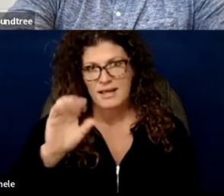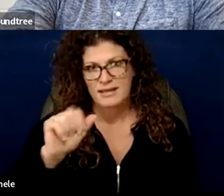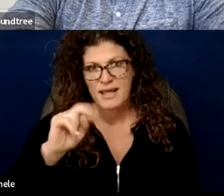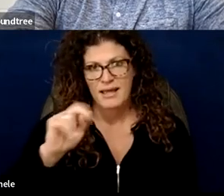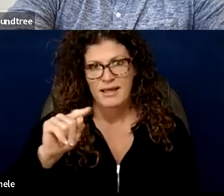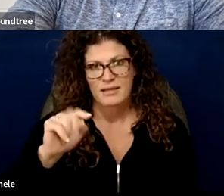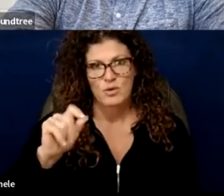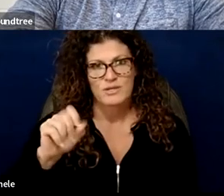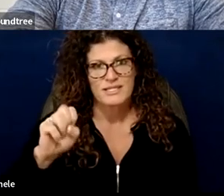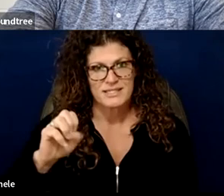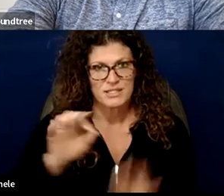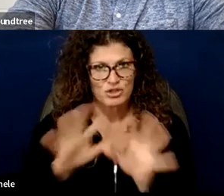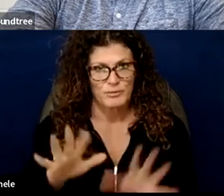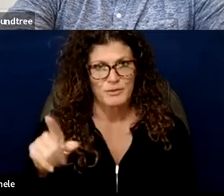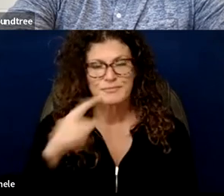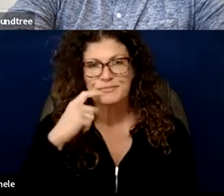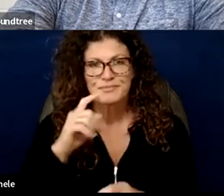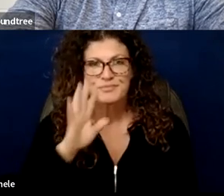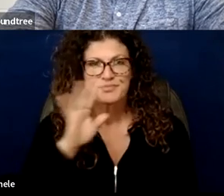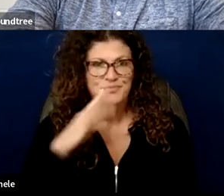today. 大家好，我系Anna，